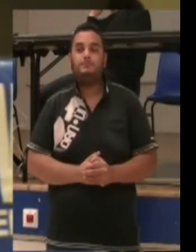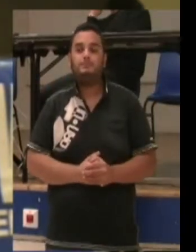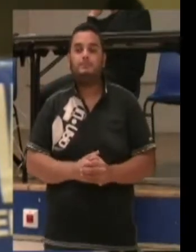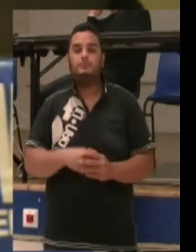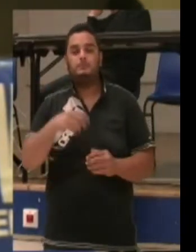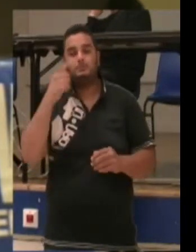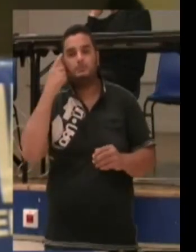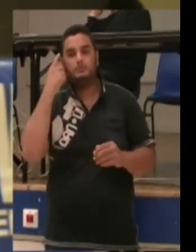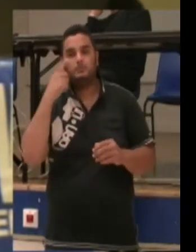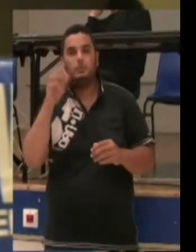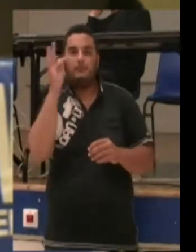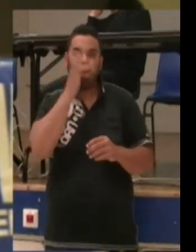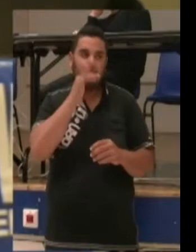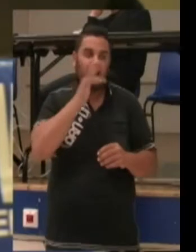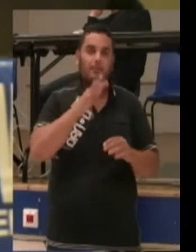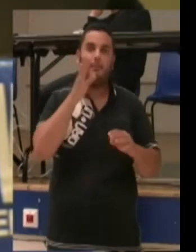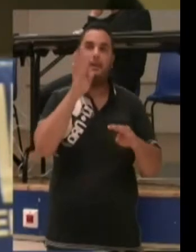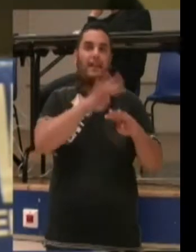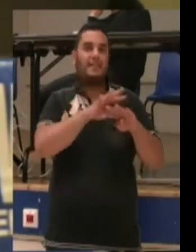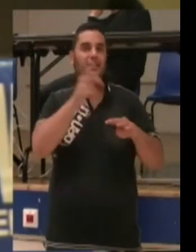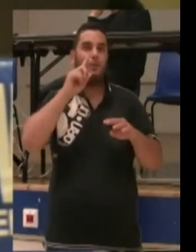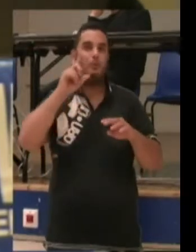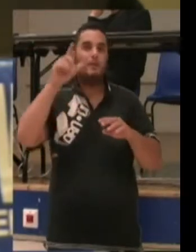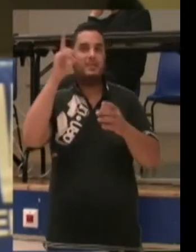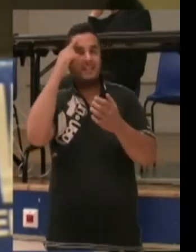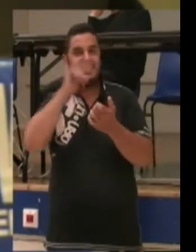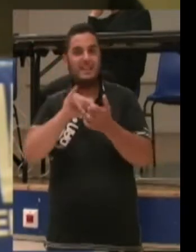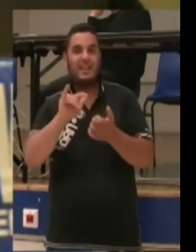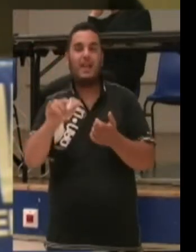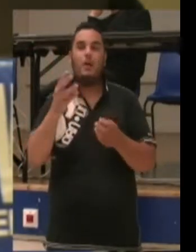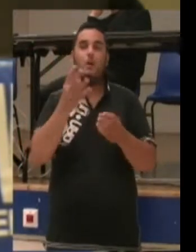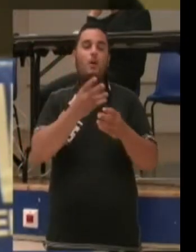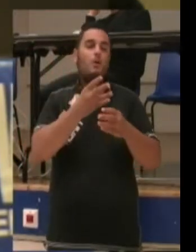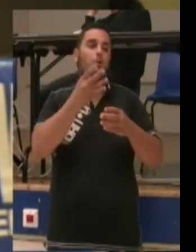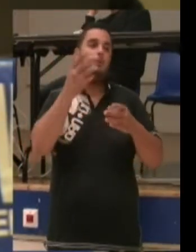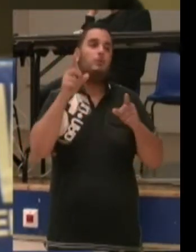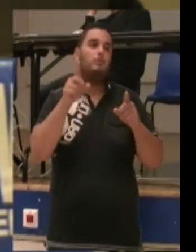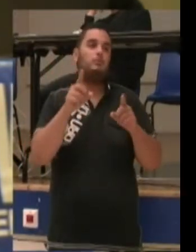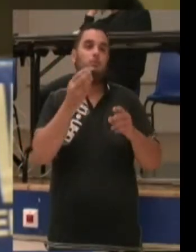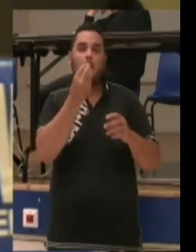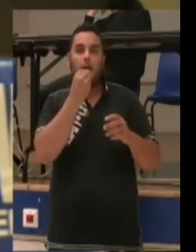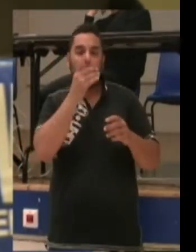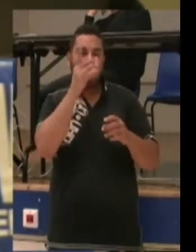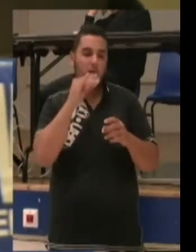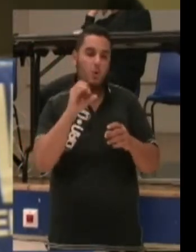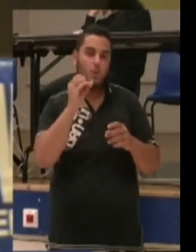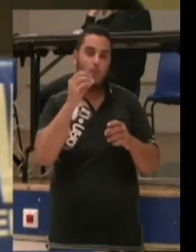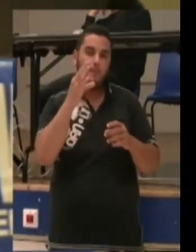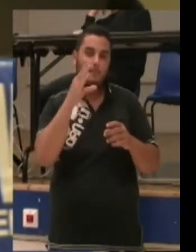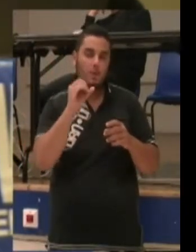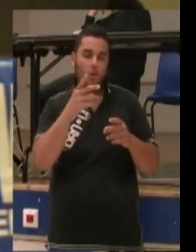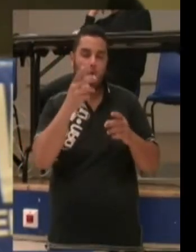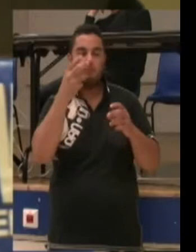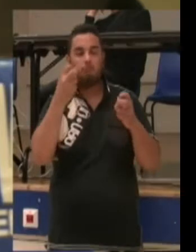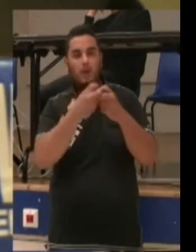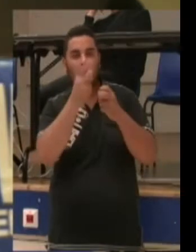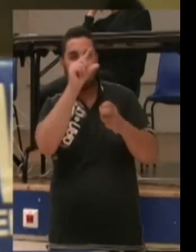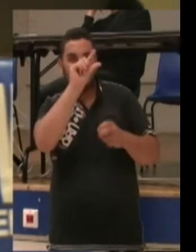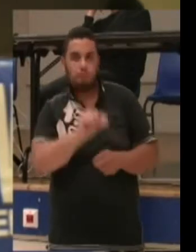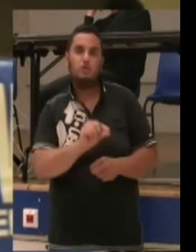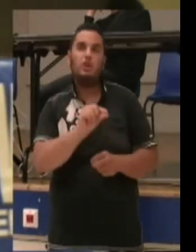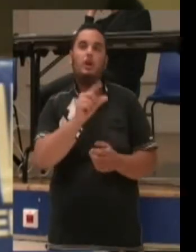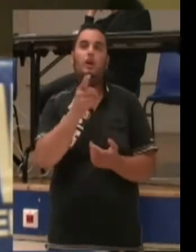pour faire un petit peu comme la ferme au quartier, mettre en place à disposition des aliments bio à des prix très